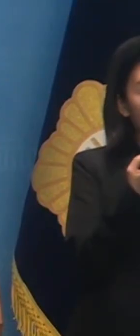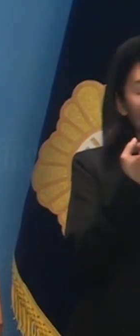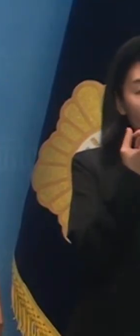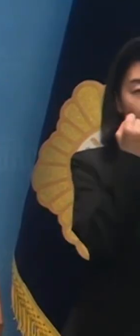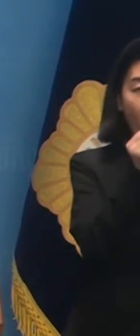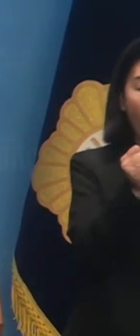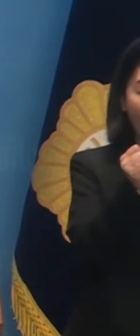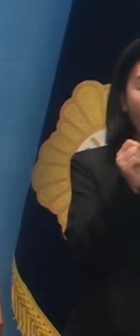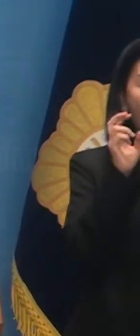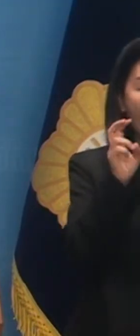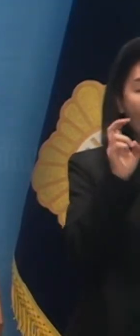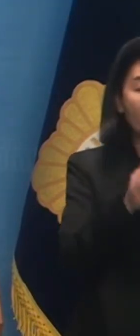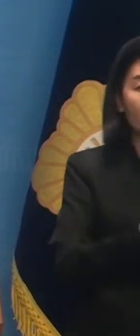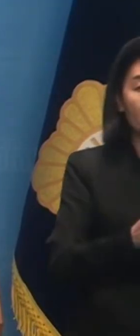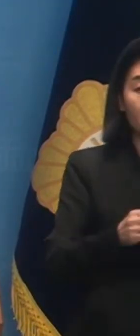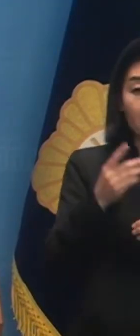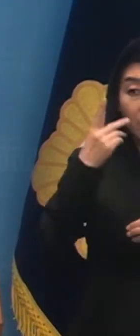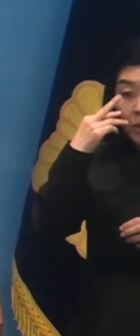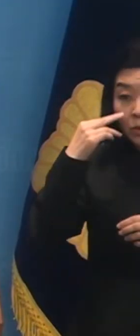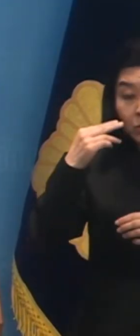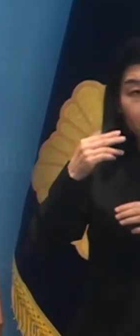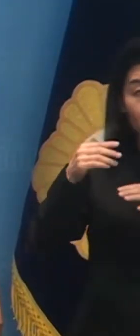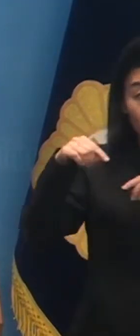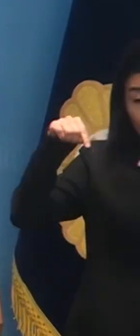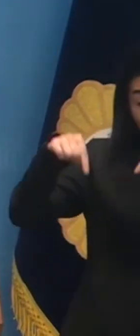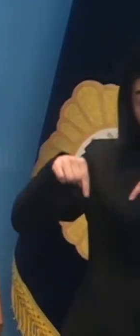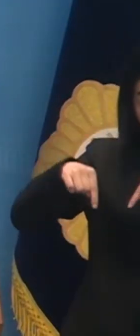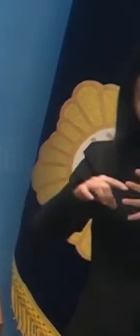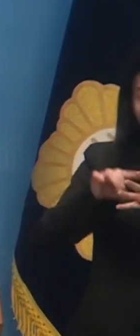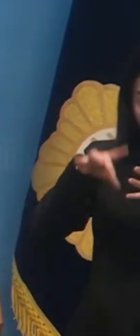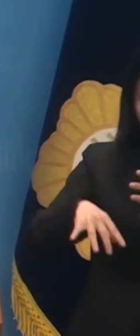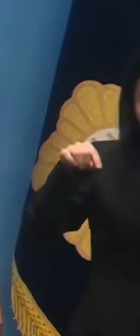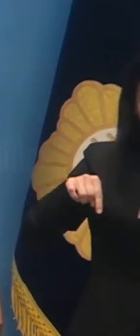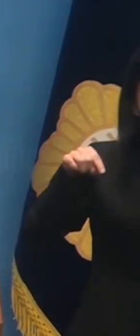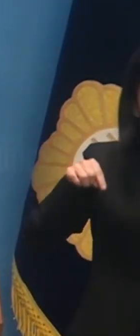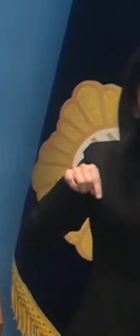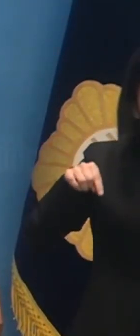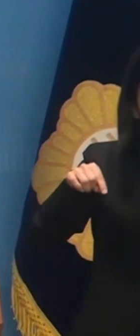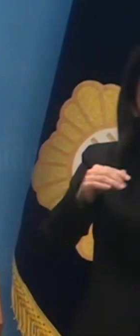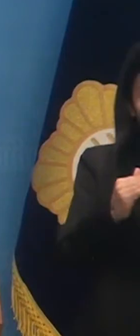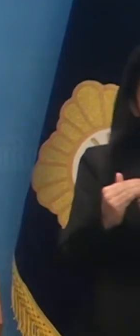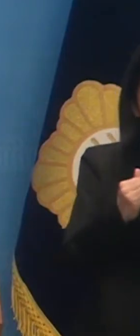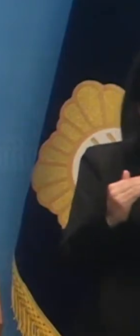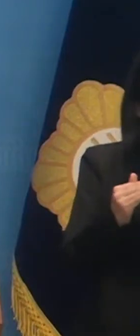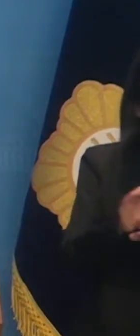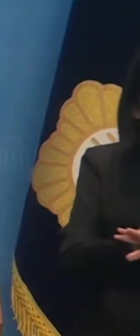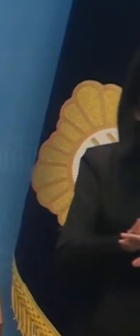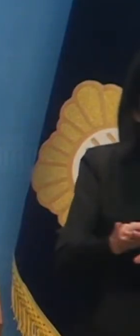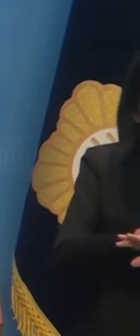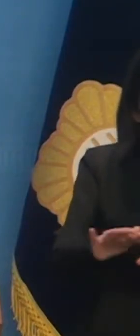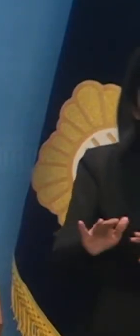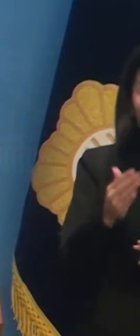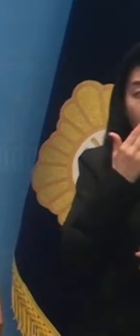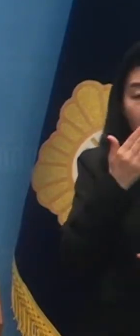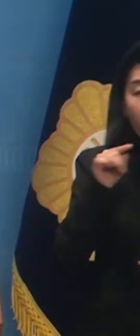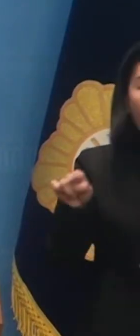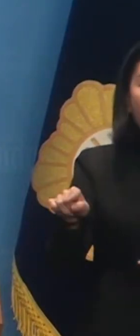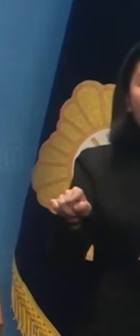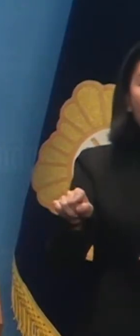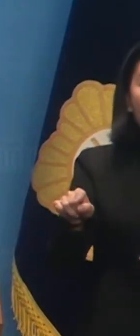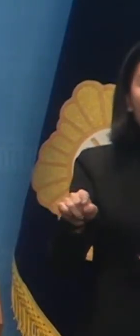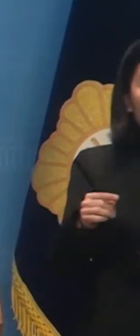더군다나 대미 관세 협상에서 최악의 상황을 피한다고 해도 미국이라고 하는 최대 수출 시장의 보호주의